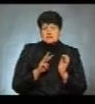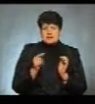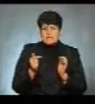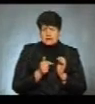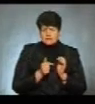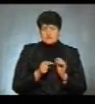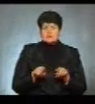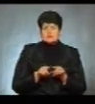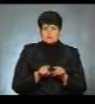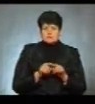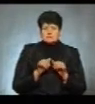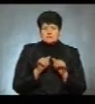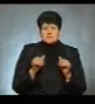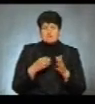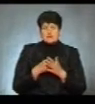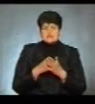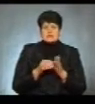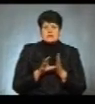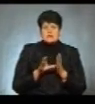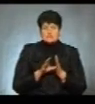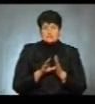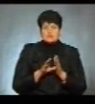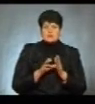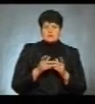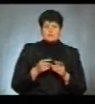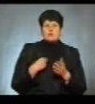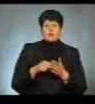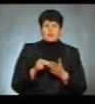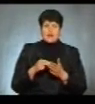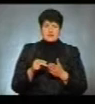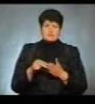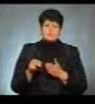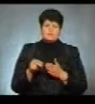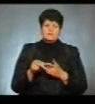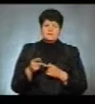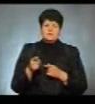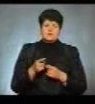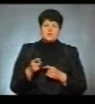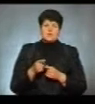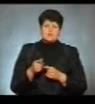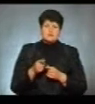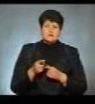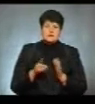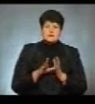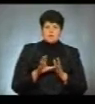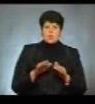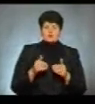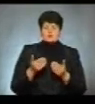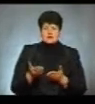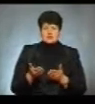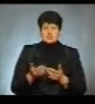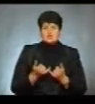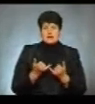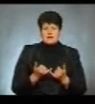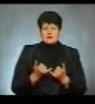І так само зросла вартість електричної енергії, яку ми купляємо в Тернопіль енергопостач